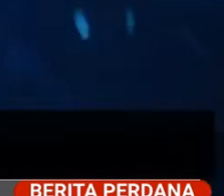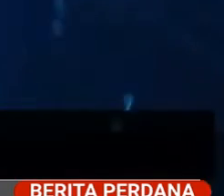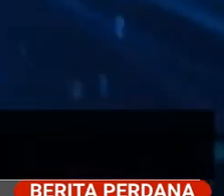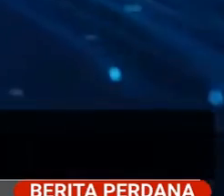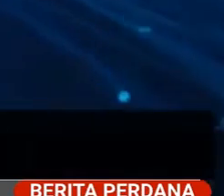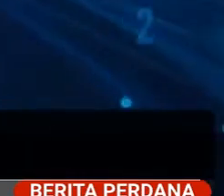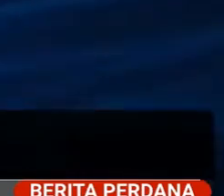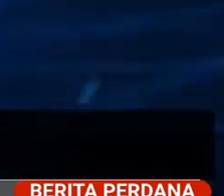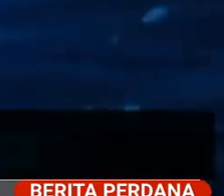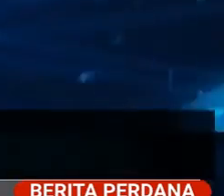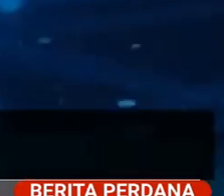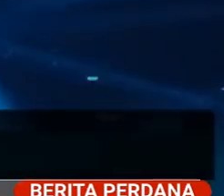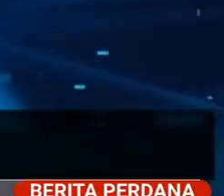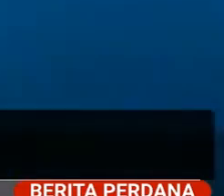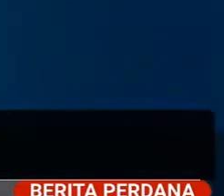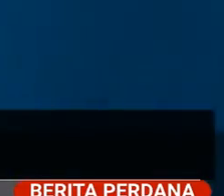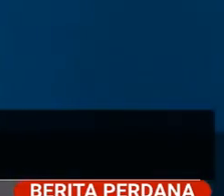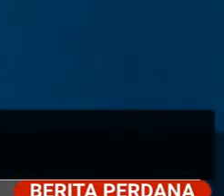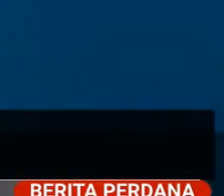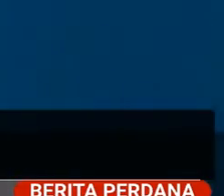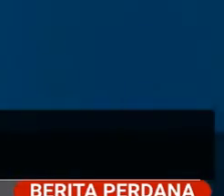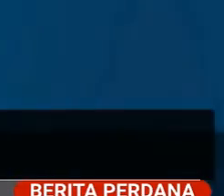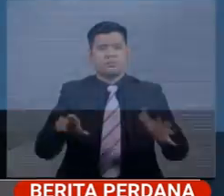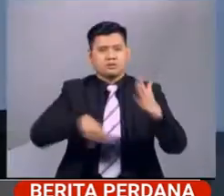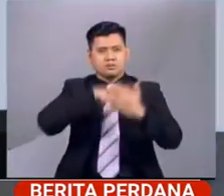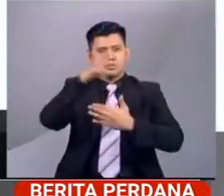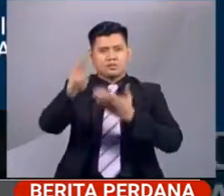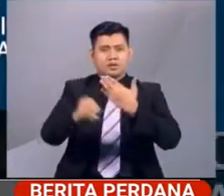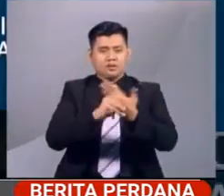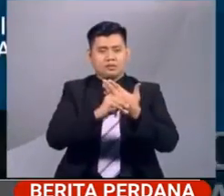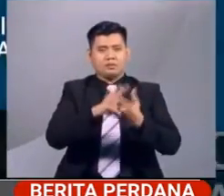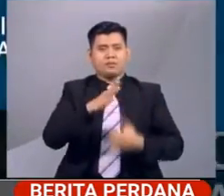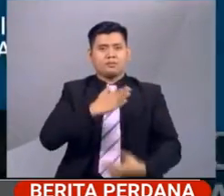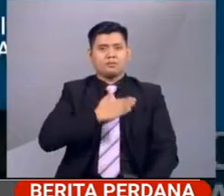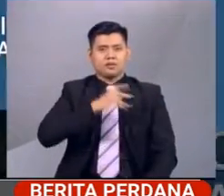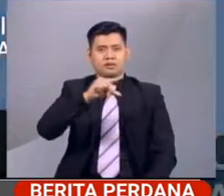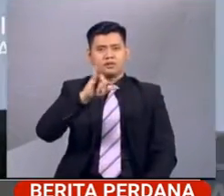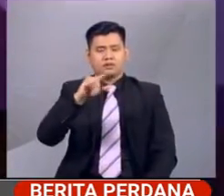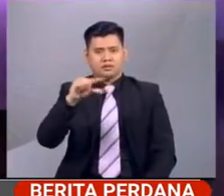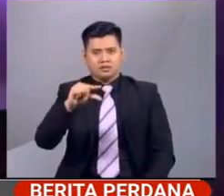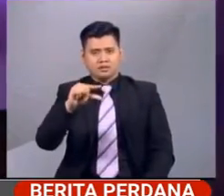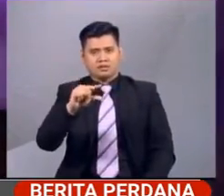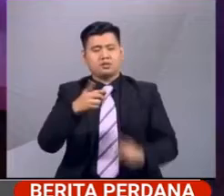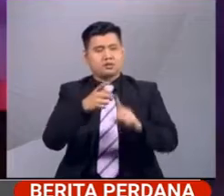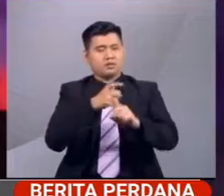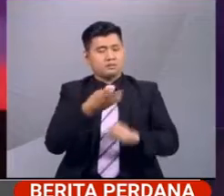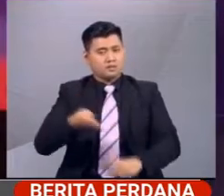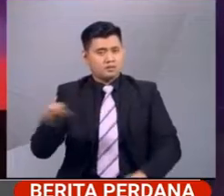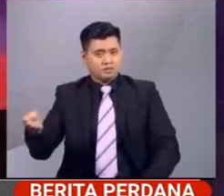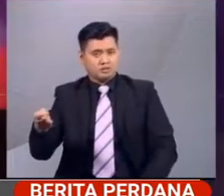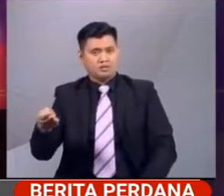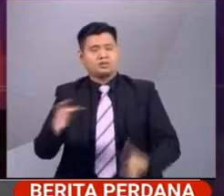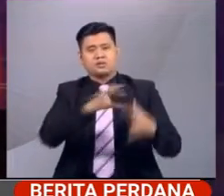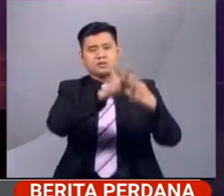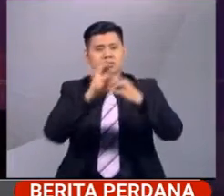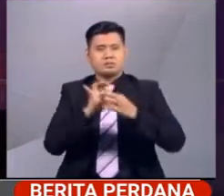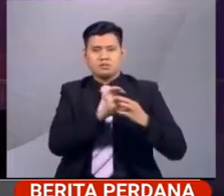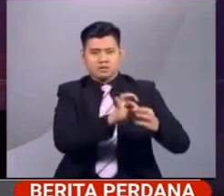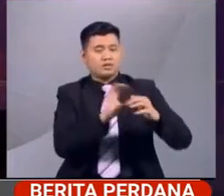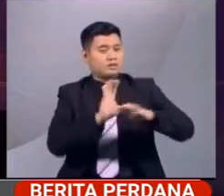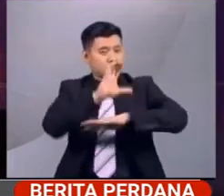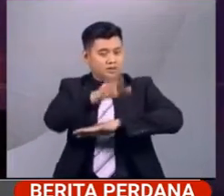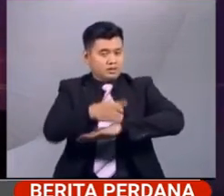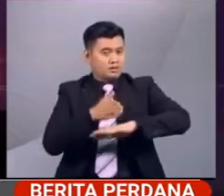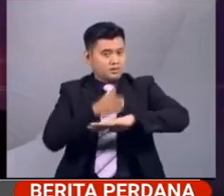depan Hai blanceran program magic Ini adalah produk sulung kerjasama rentot Kementerian yang